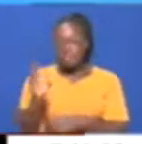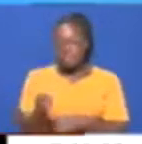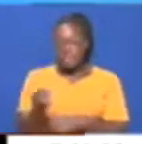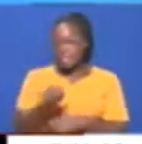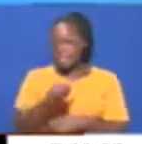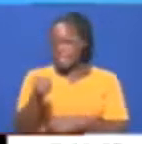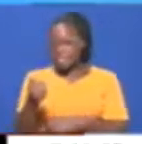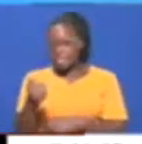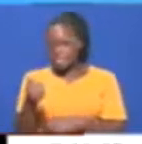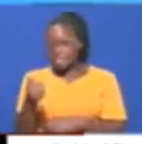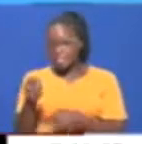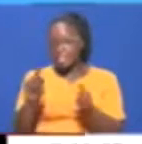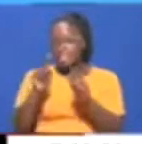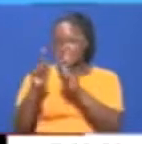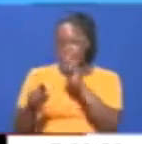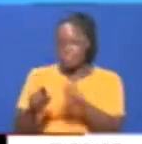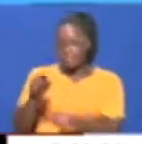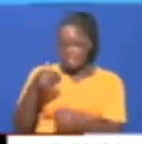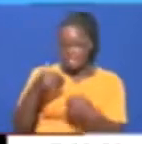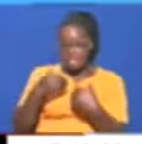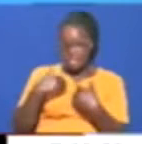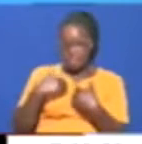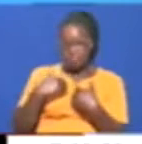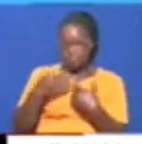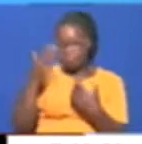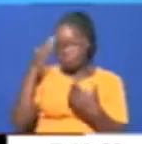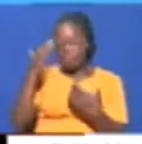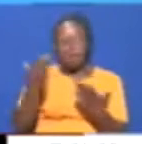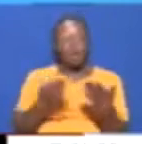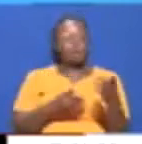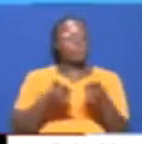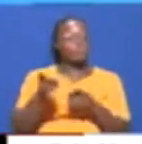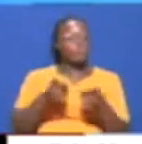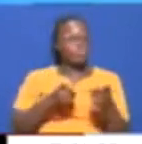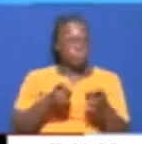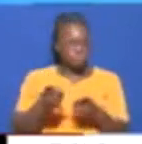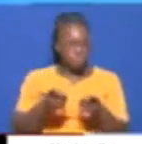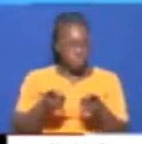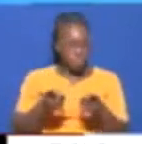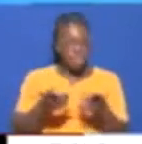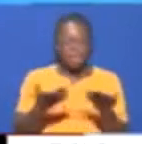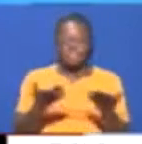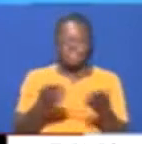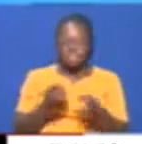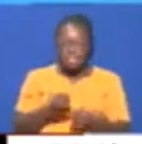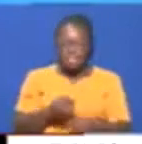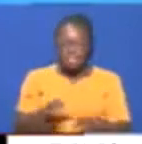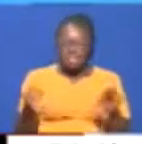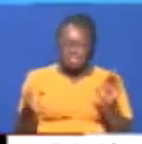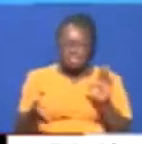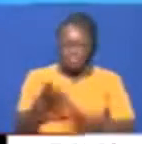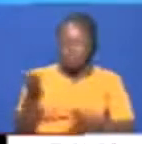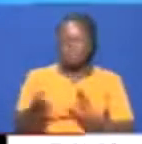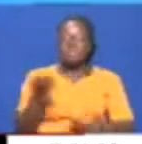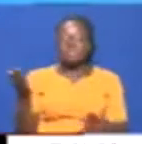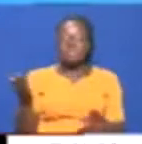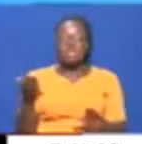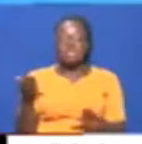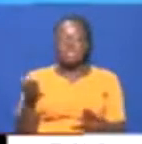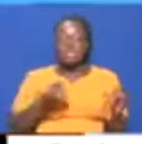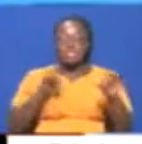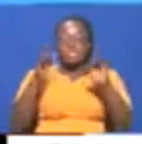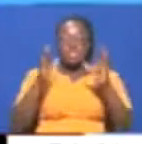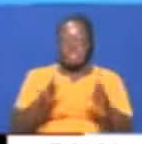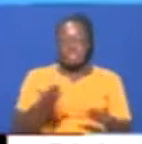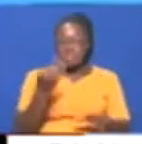zimegundua visa vya ugonjwa huo ili kubaini mbinu za kuthibiti ugonjwa huo ambao unasambaa kwa kasi. Abiria watatu ambao